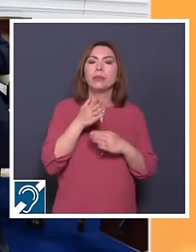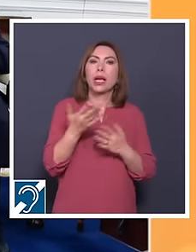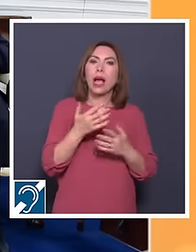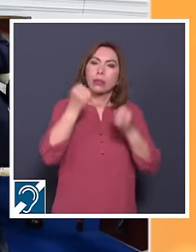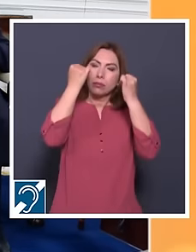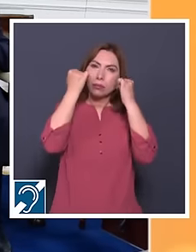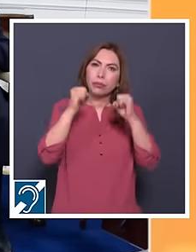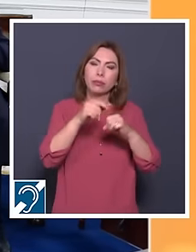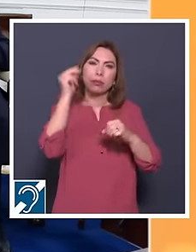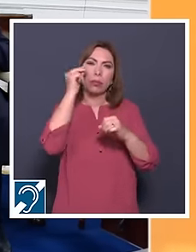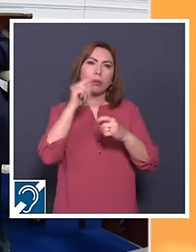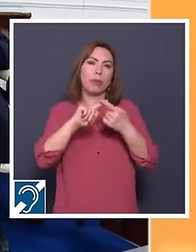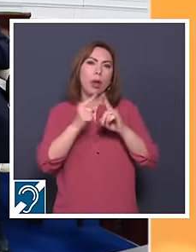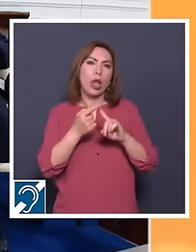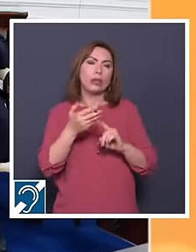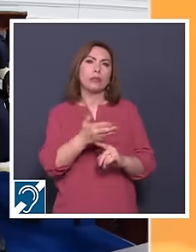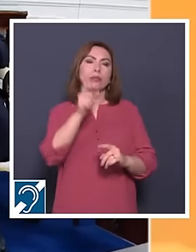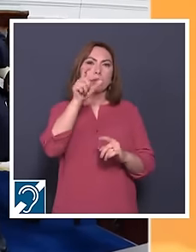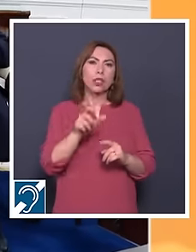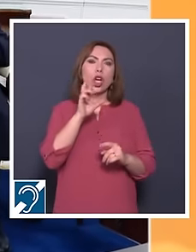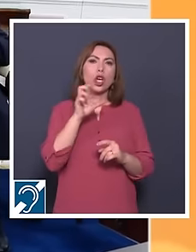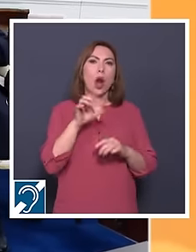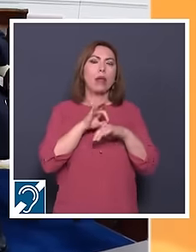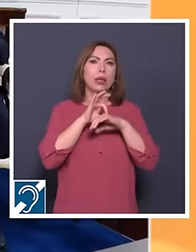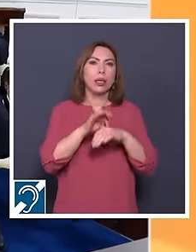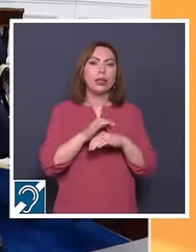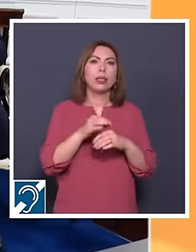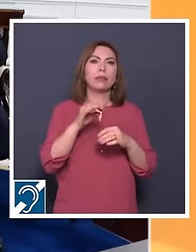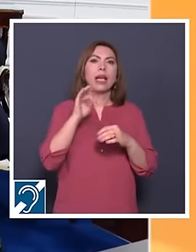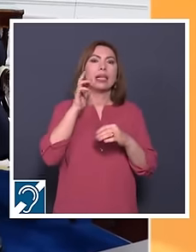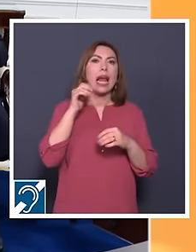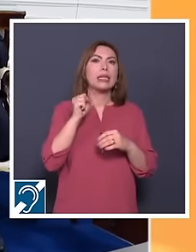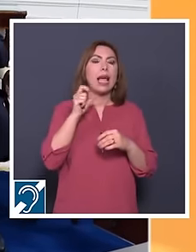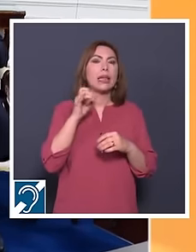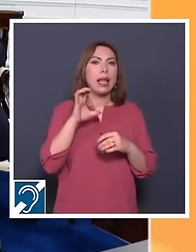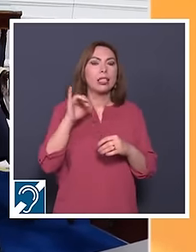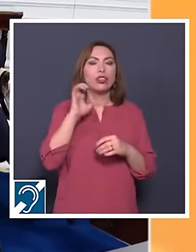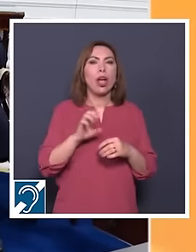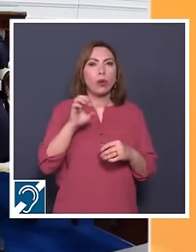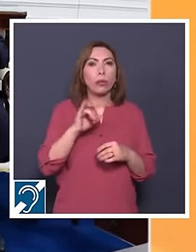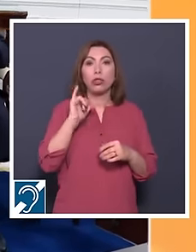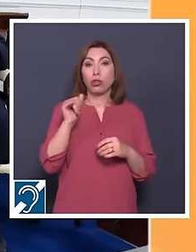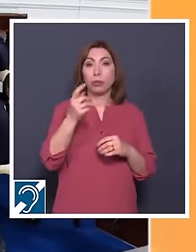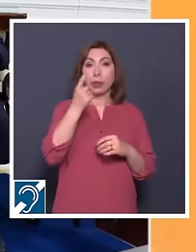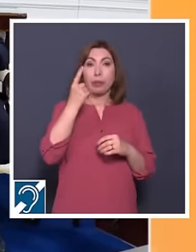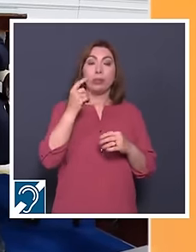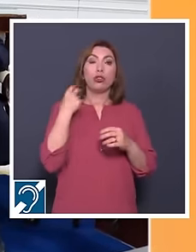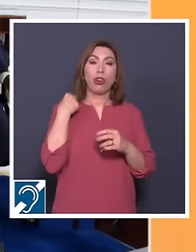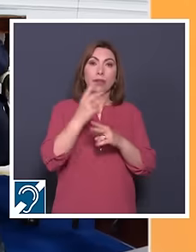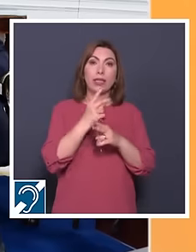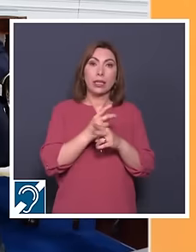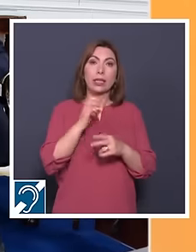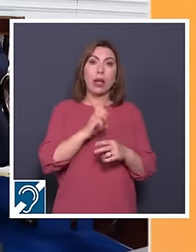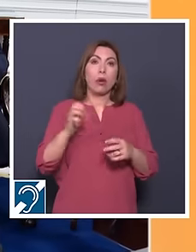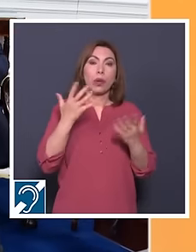îi se recunoaște cariera sa politică, rolul său de lider transatlantic și european. Aș mai puncta că este primul șef de stat european care